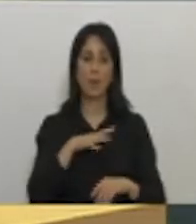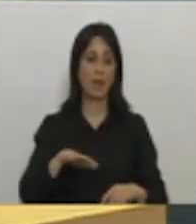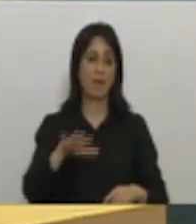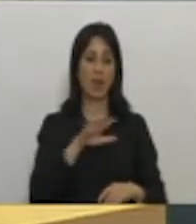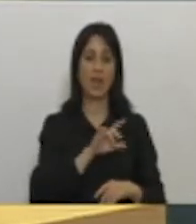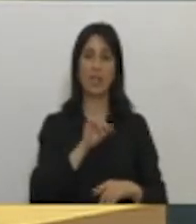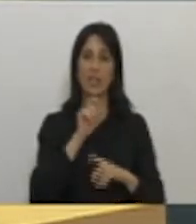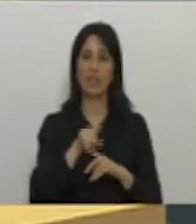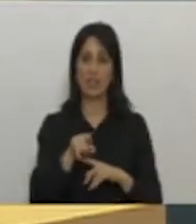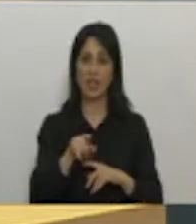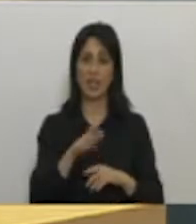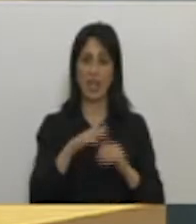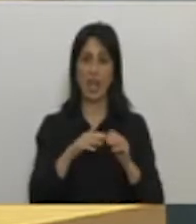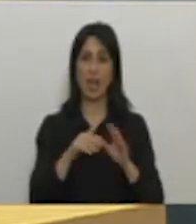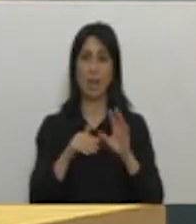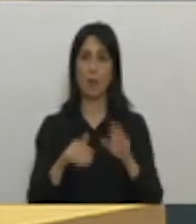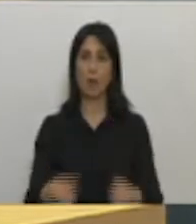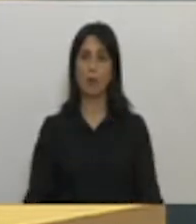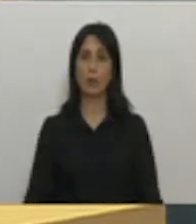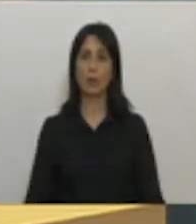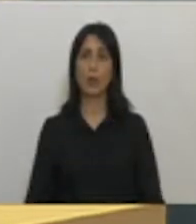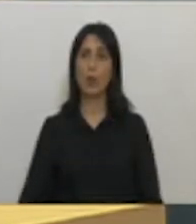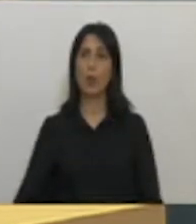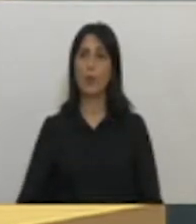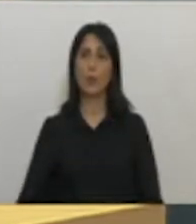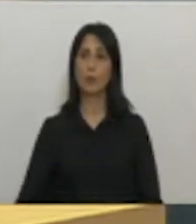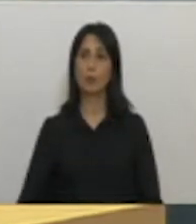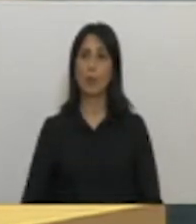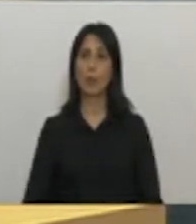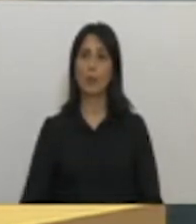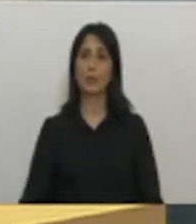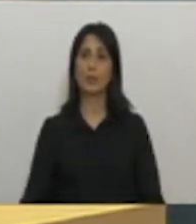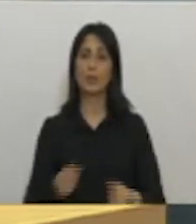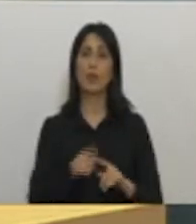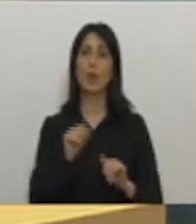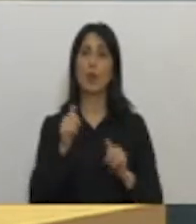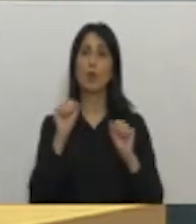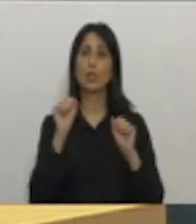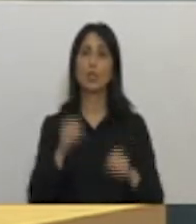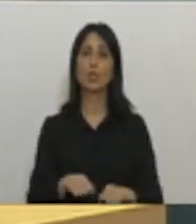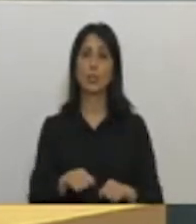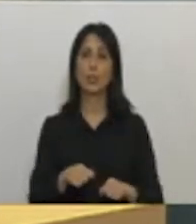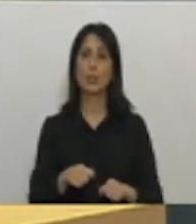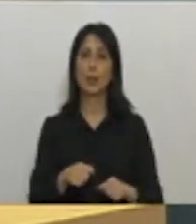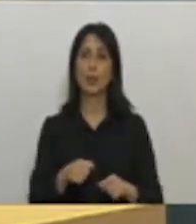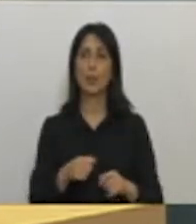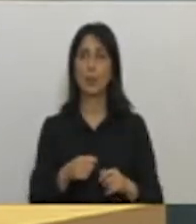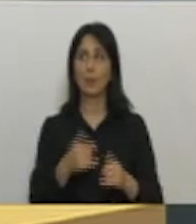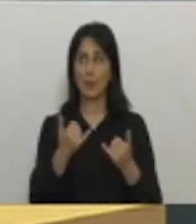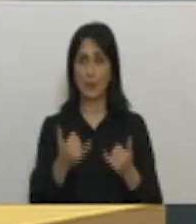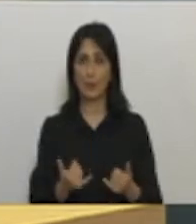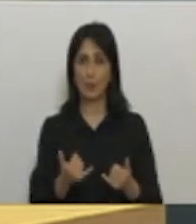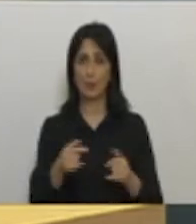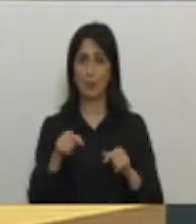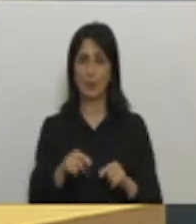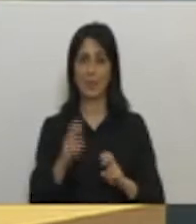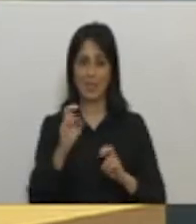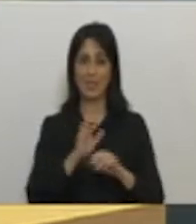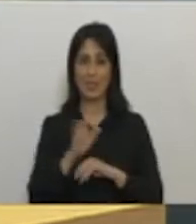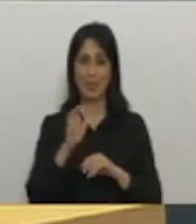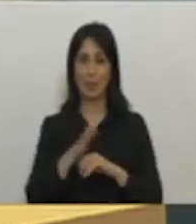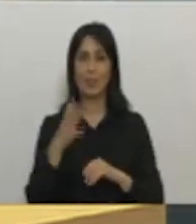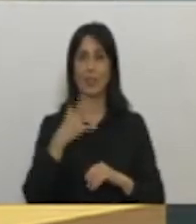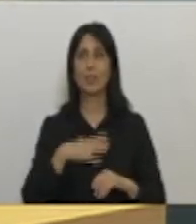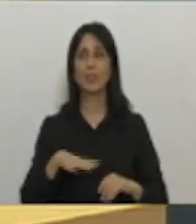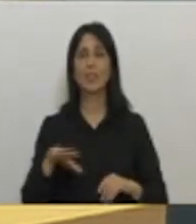რომ ამას მოკიდოთ ხელი. რა უნდა იყოს? როგორ შეიძლება ეხლა აქ არის აწარმოე